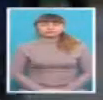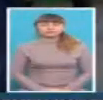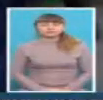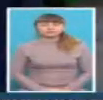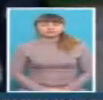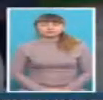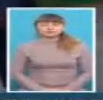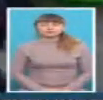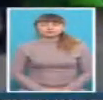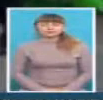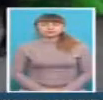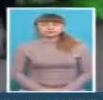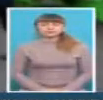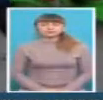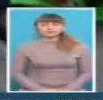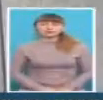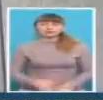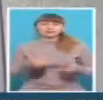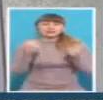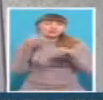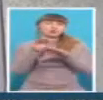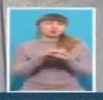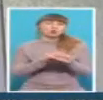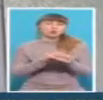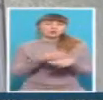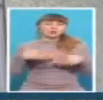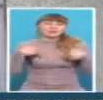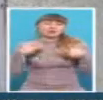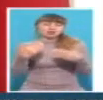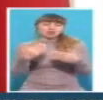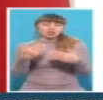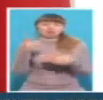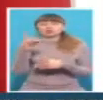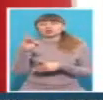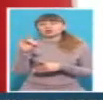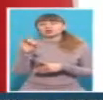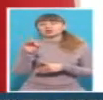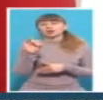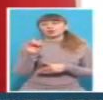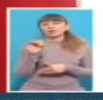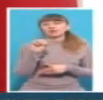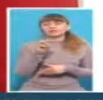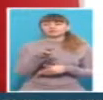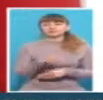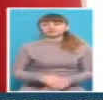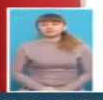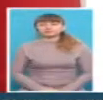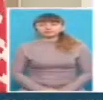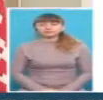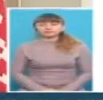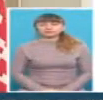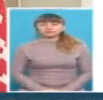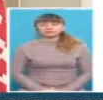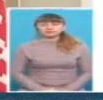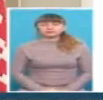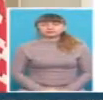1 миллиард долларға дейін жеткізу керек. Алдымен сенат спикері Қасым Жомарт Тоқаев Беларусьтің ұлттық жиналысы Республика кеңесінің төрағасы Михаил